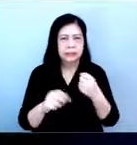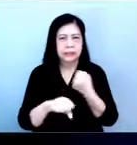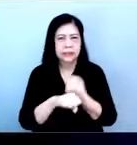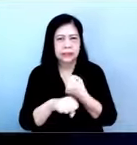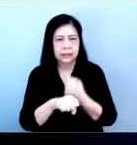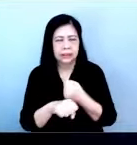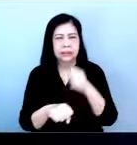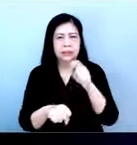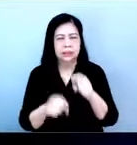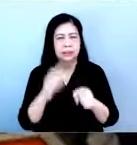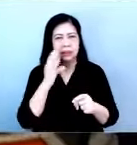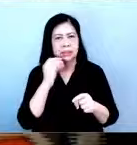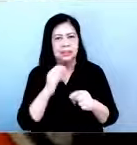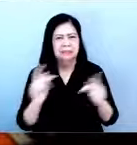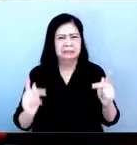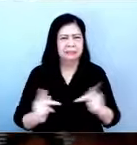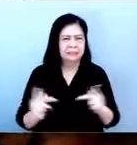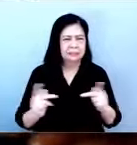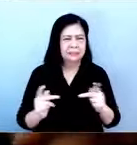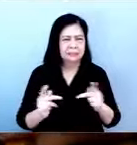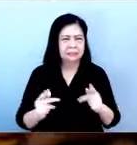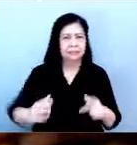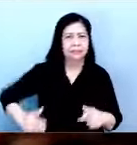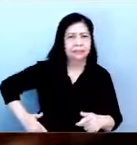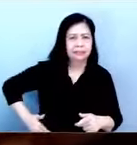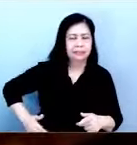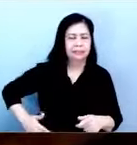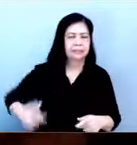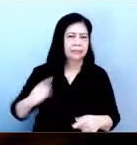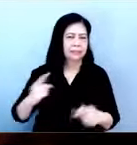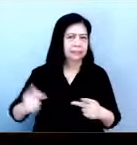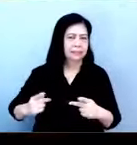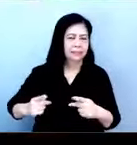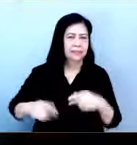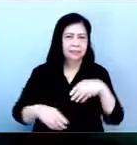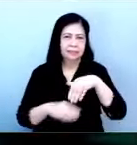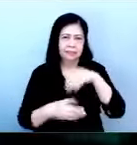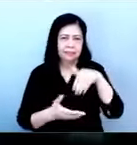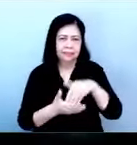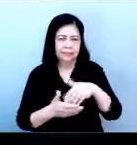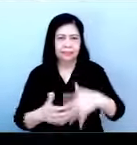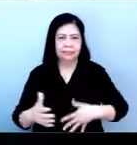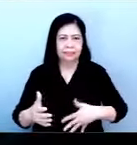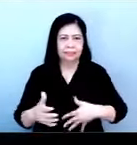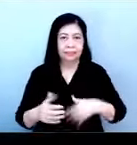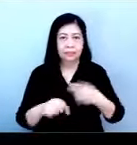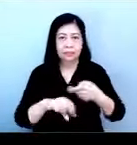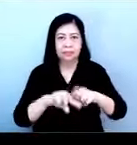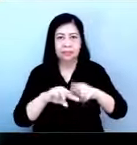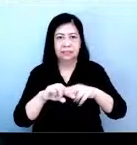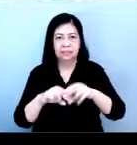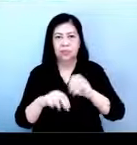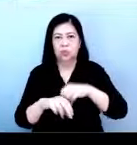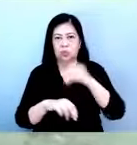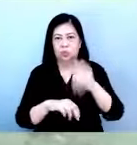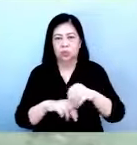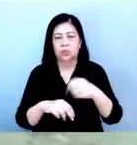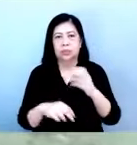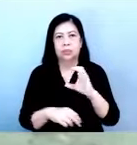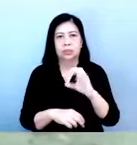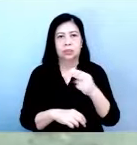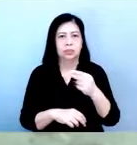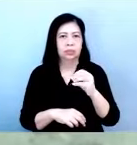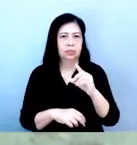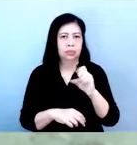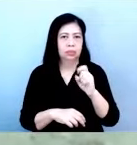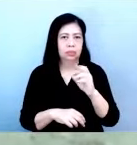na nararamdaman ang sakit sa kanang tagiliran at gitna ng ating mga tiyan. Nabubuo ang gallstones dahil sa mataas na antas ng cholesterol. Mas common